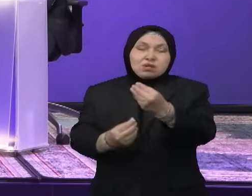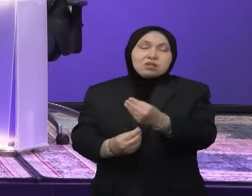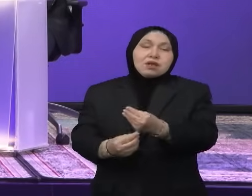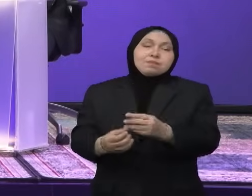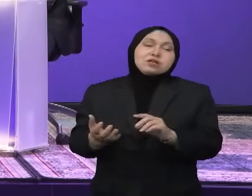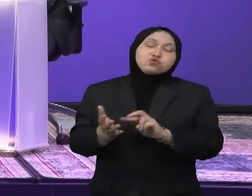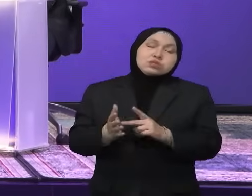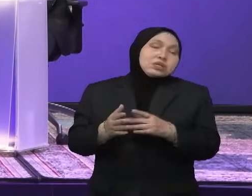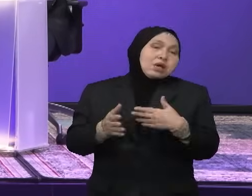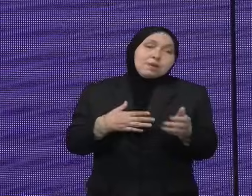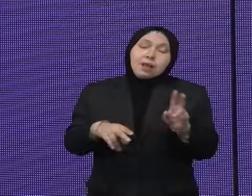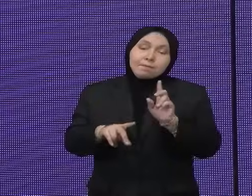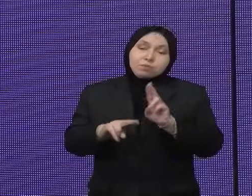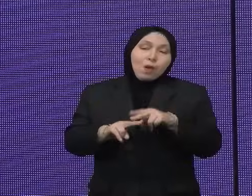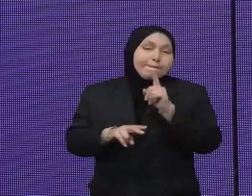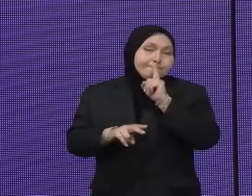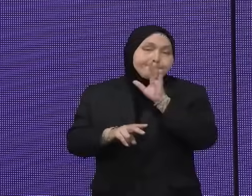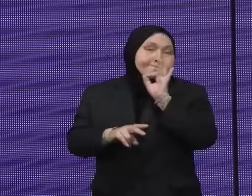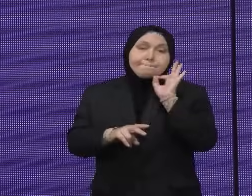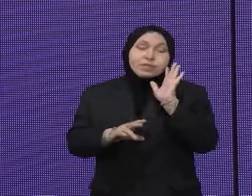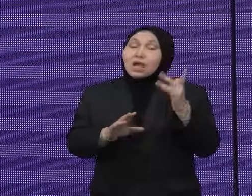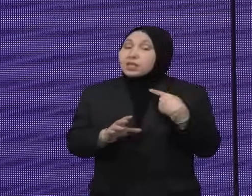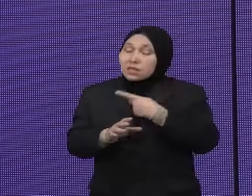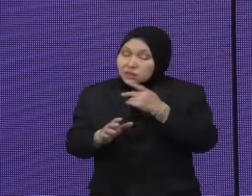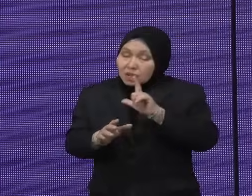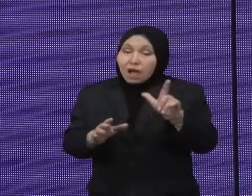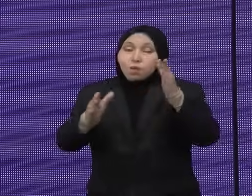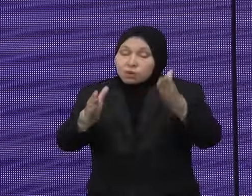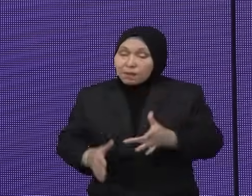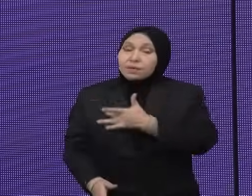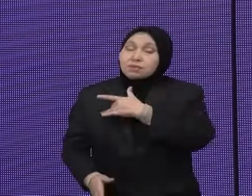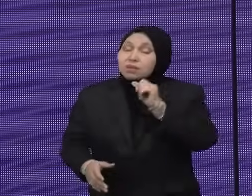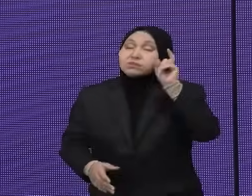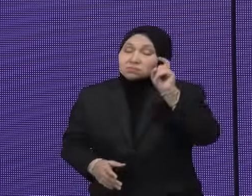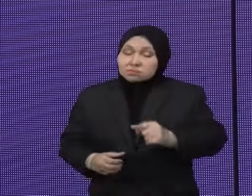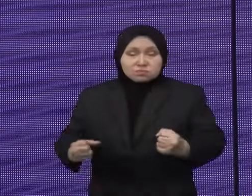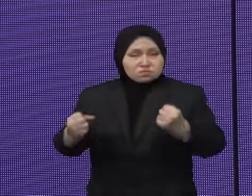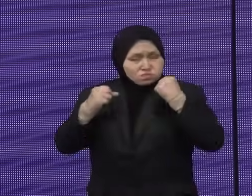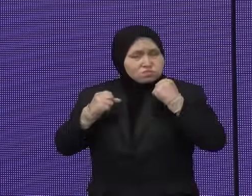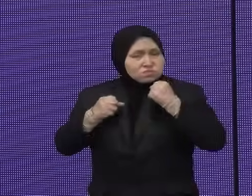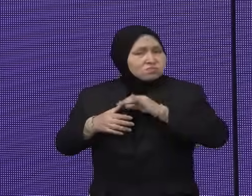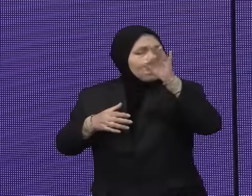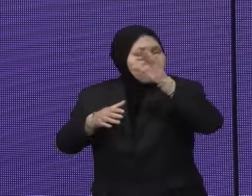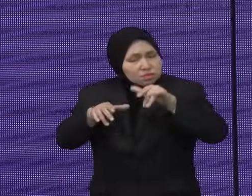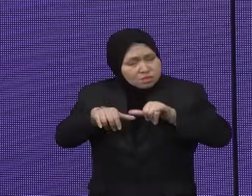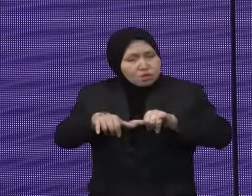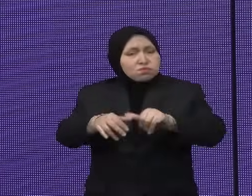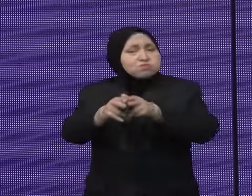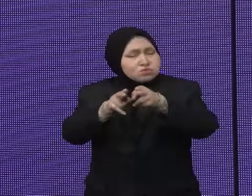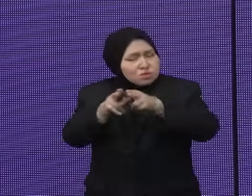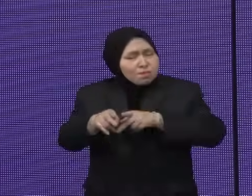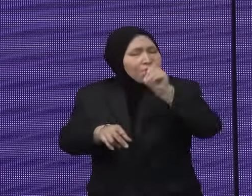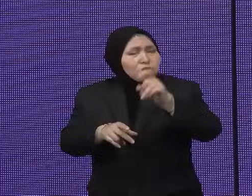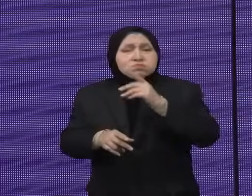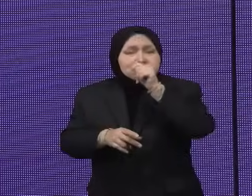rasanya tak apalah, kita duduk diam je lah. Bukan. Kitalah orang yang beriman yang perlu kuat semangat, terus berusaha, perlu